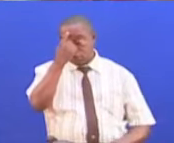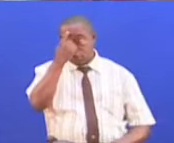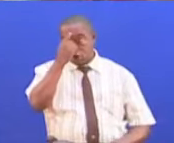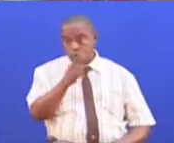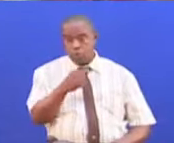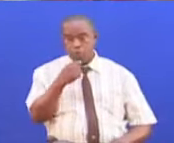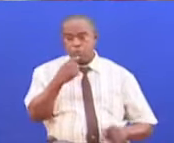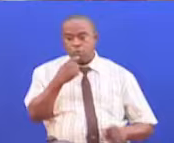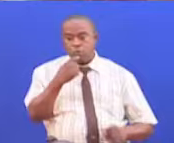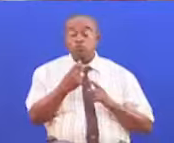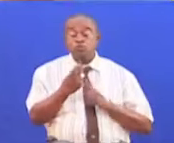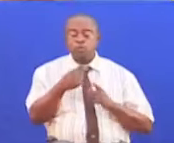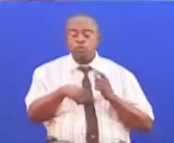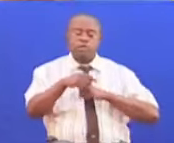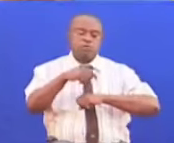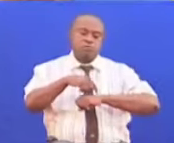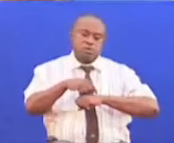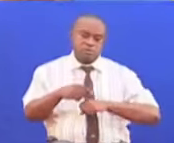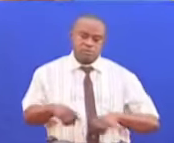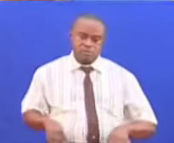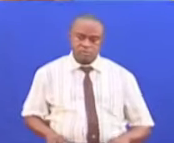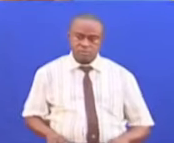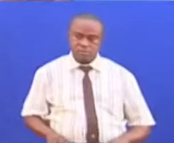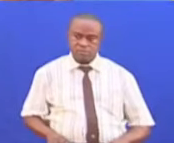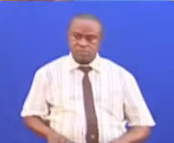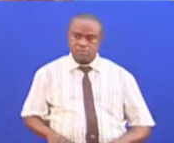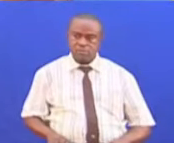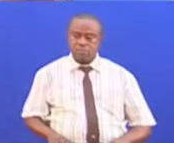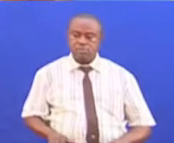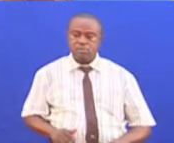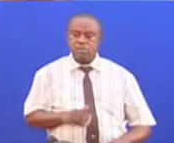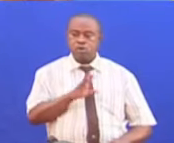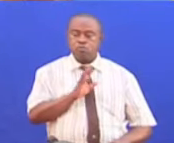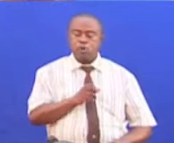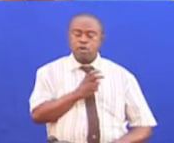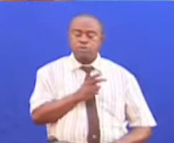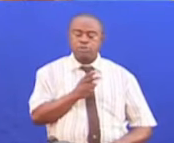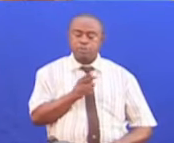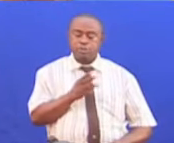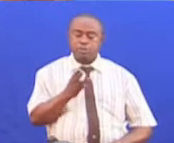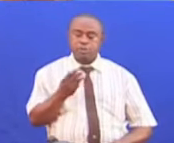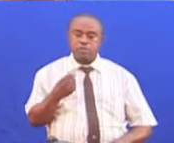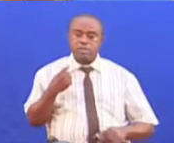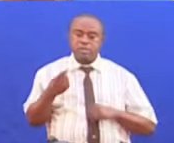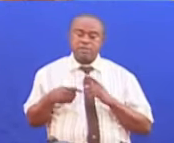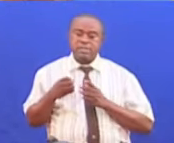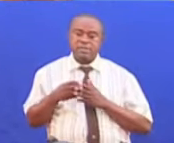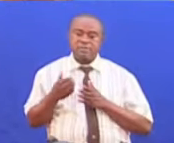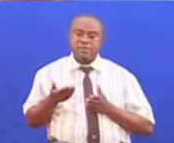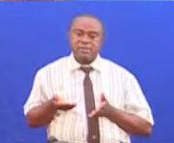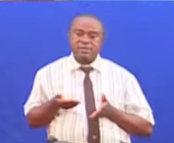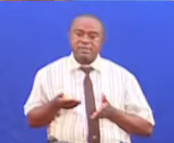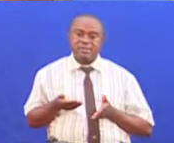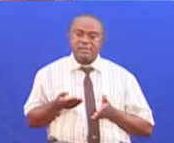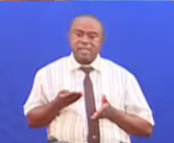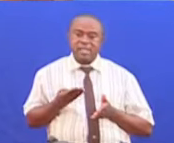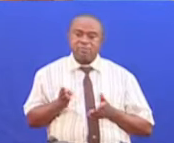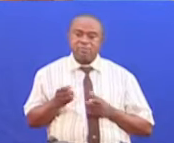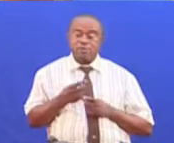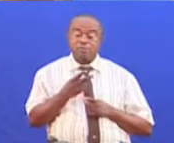miradi kutak kamila kwa wak Kati 223 miradi yen tham Ya shilingi bilion